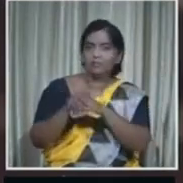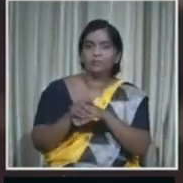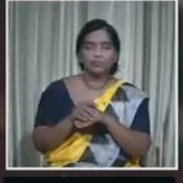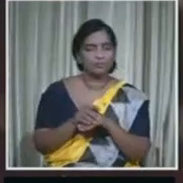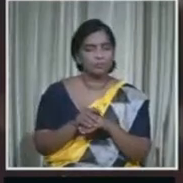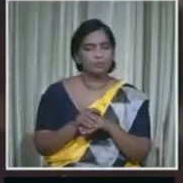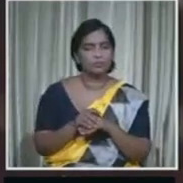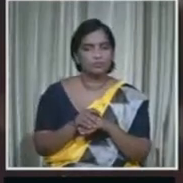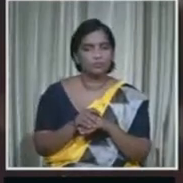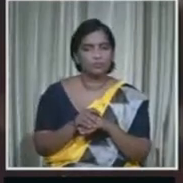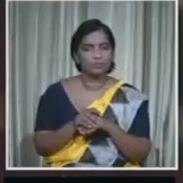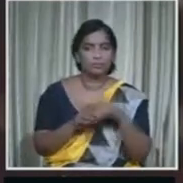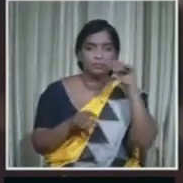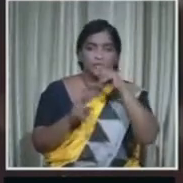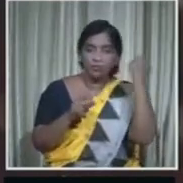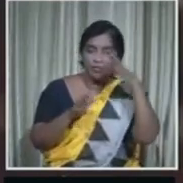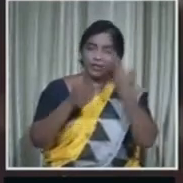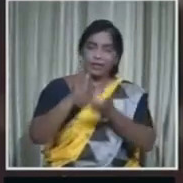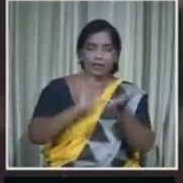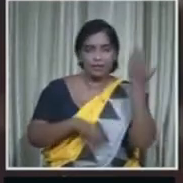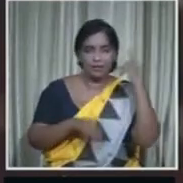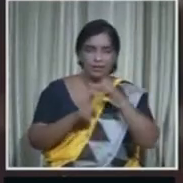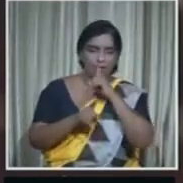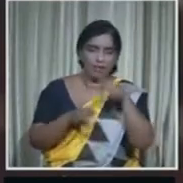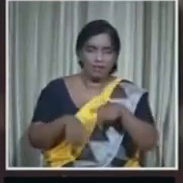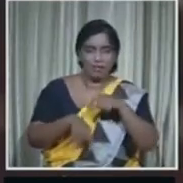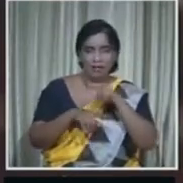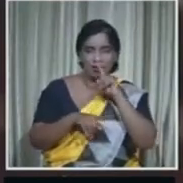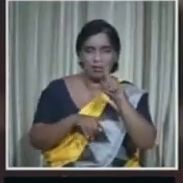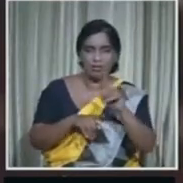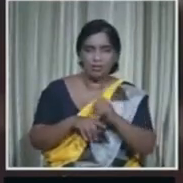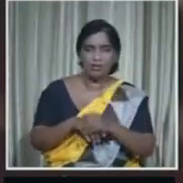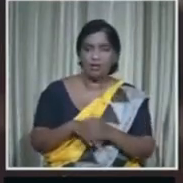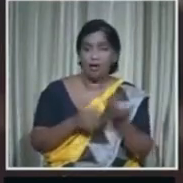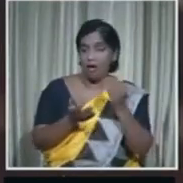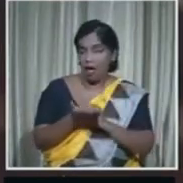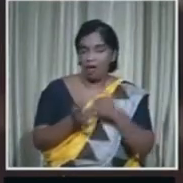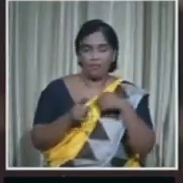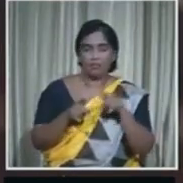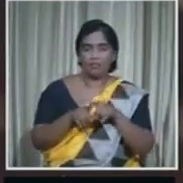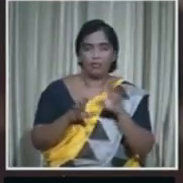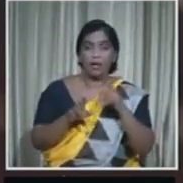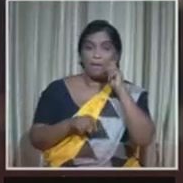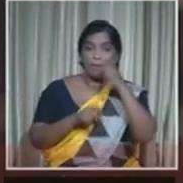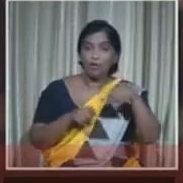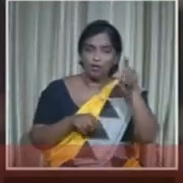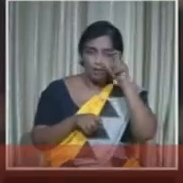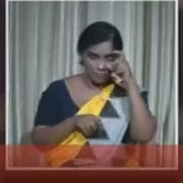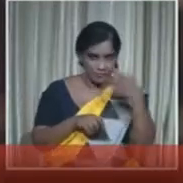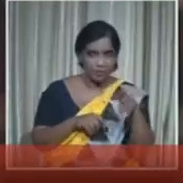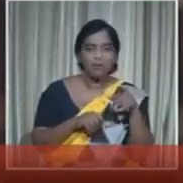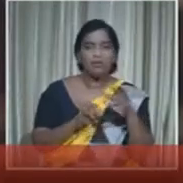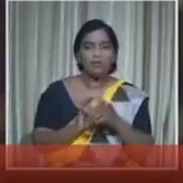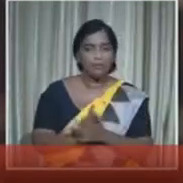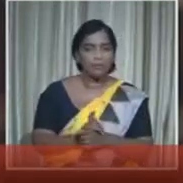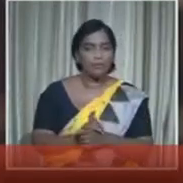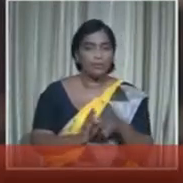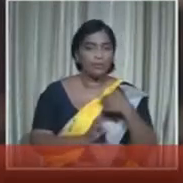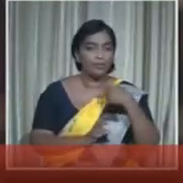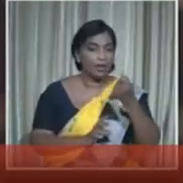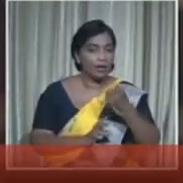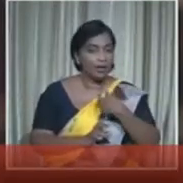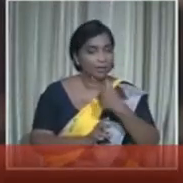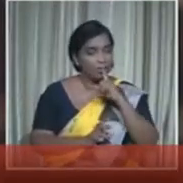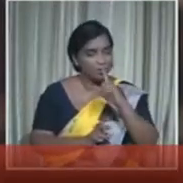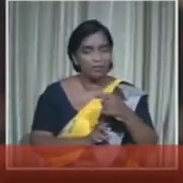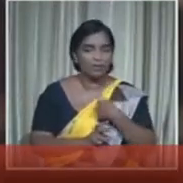කතා කළ ඔබතුමා ඉක්මනින් ගියා. ඒක මම කතා කරන්න කැමති වෙන්නේ නැහැ මේ වෙලාවේදී. ඊයේ පත්තරේ යන්න. ඒක මේ රටේ ජනතාව බලන්න හිටියා. ඔබතුමා මගේ නම කියද්දිත් මම උත් කියන්න